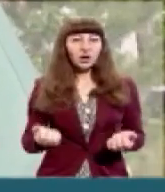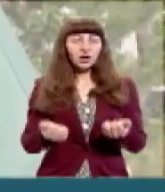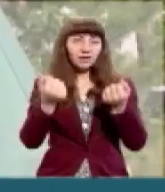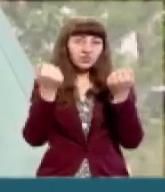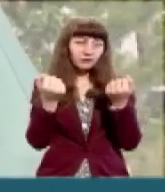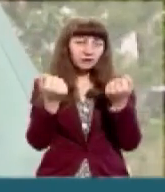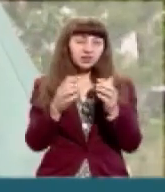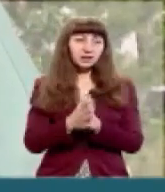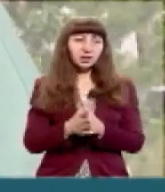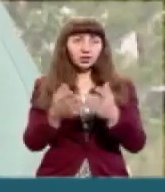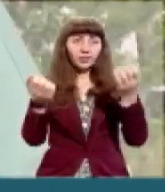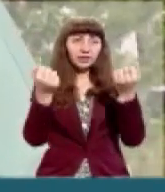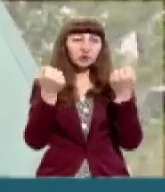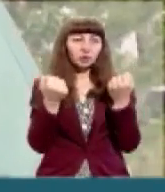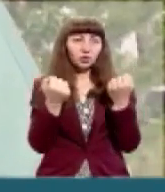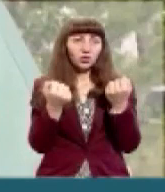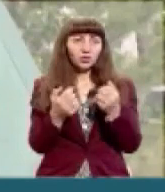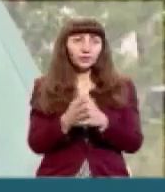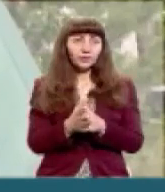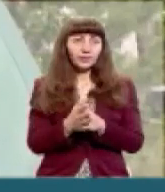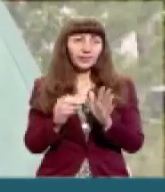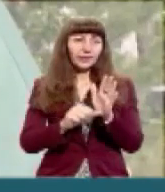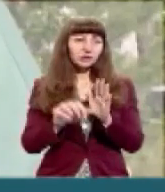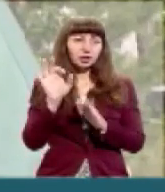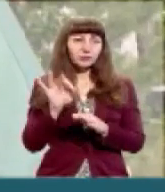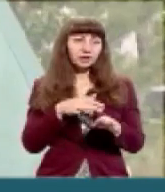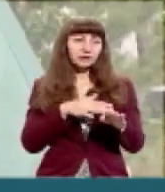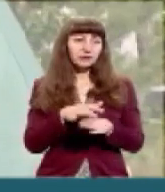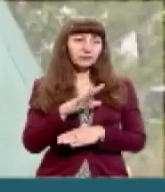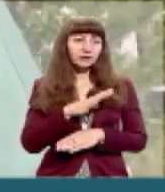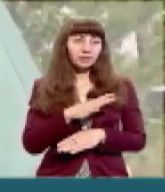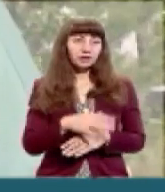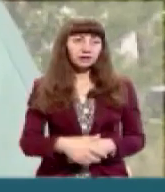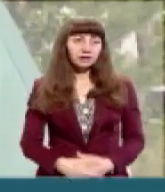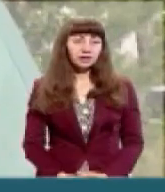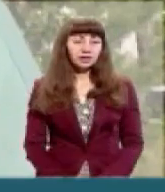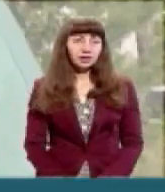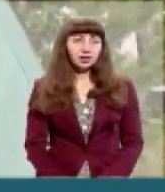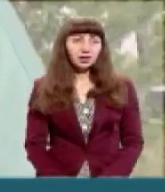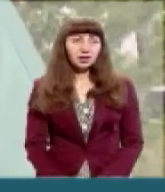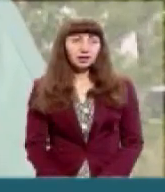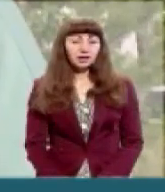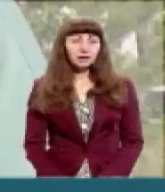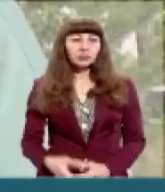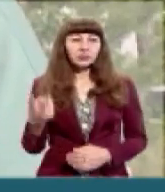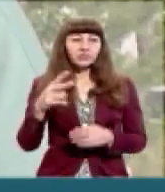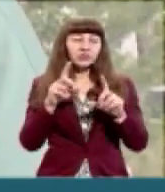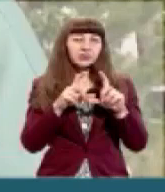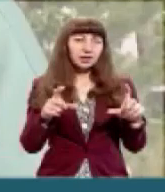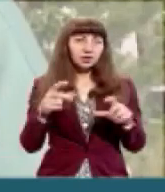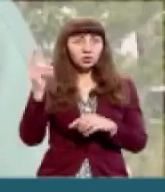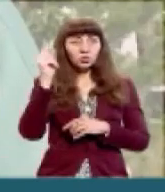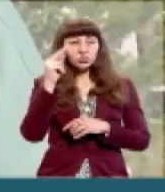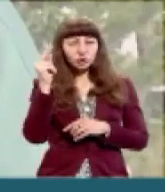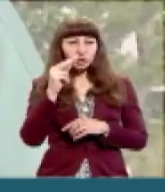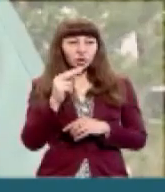выравнивание стен и потолков, ну, процентов 60 уже. У нас вот два здания, получается, учебному